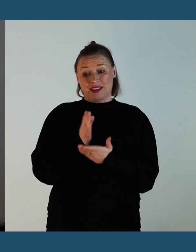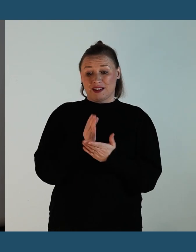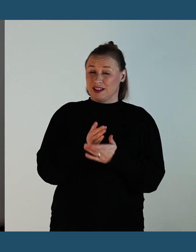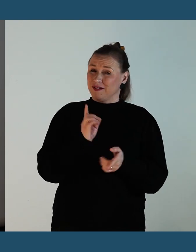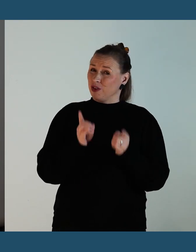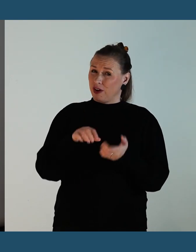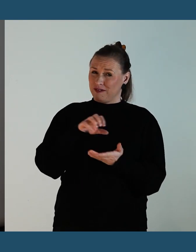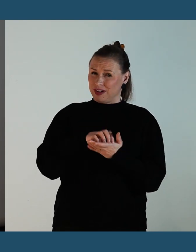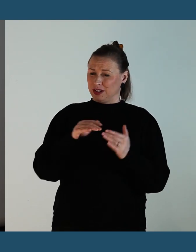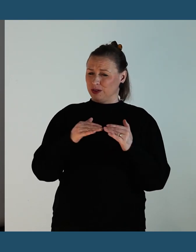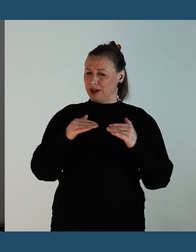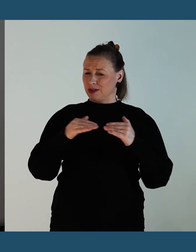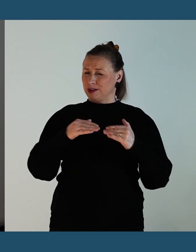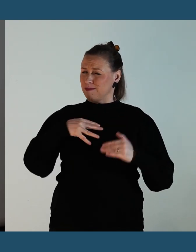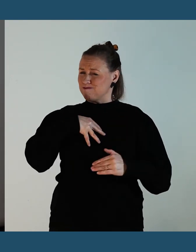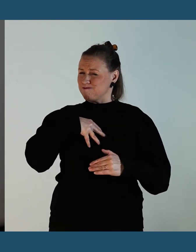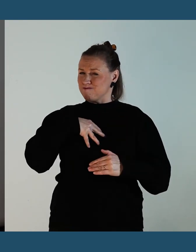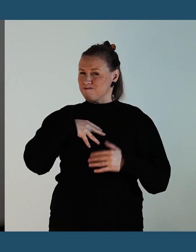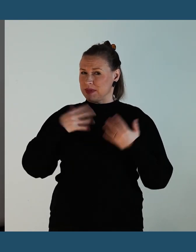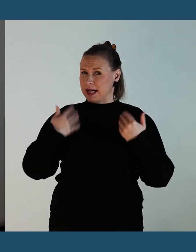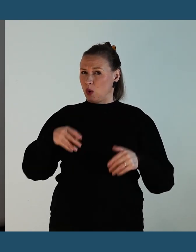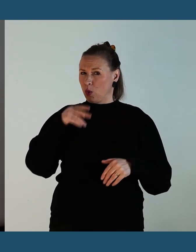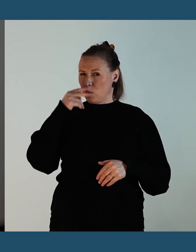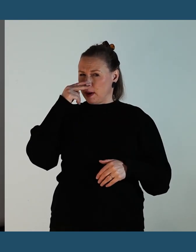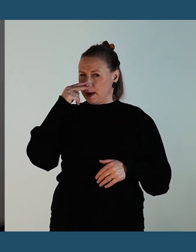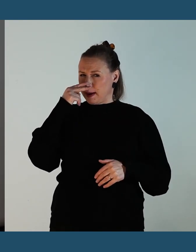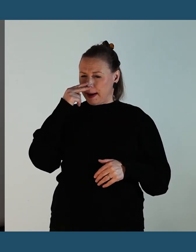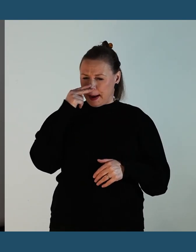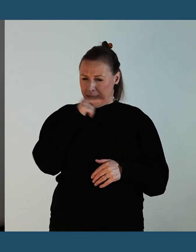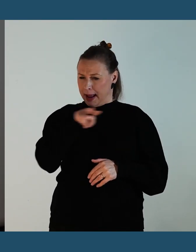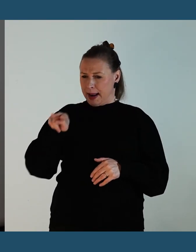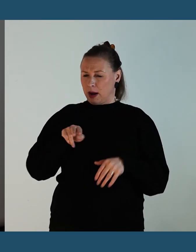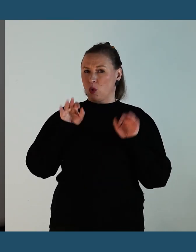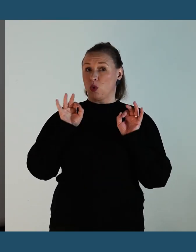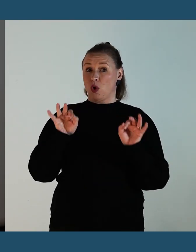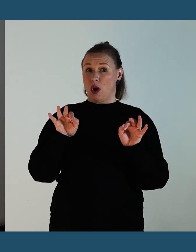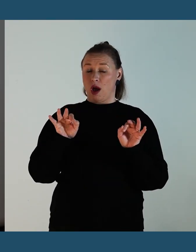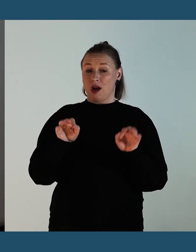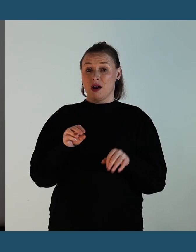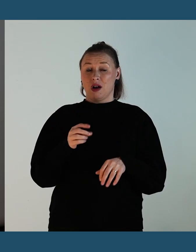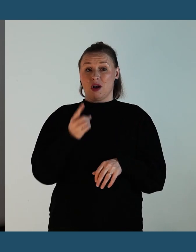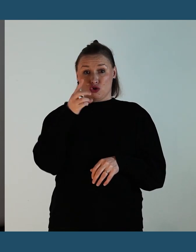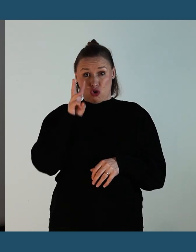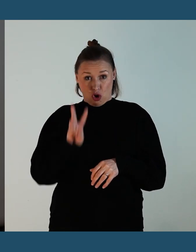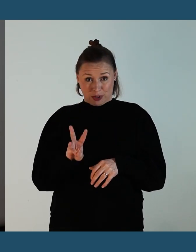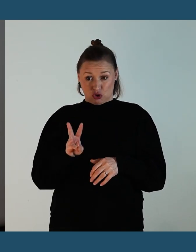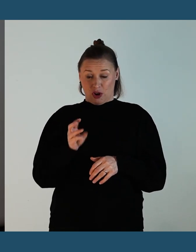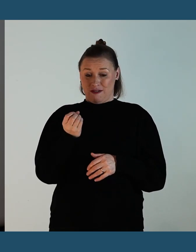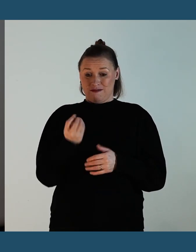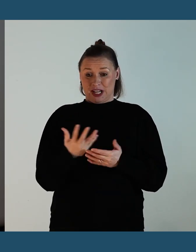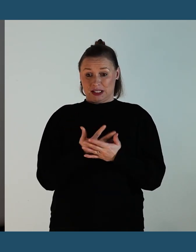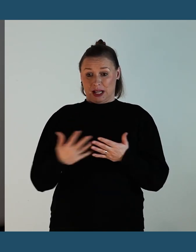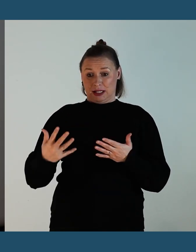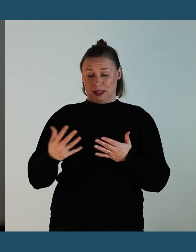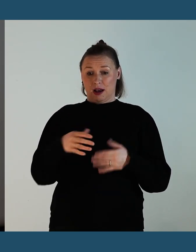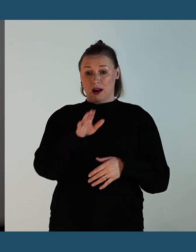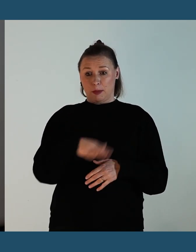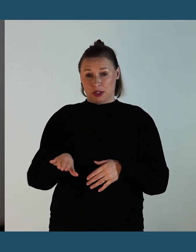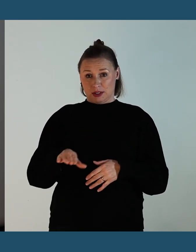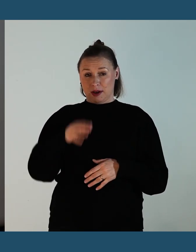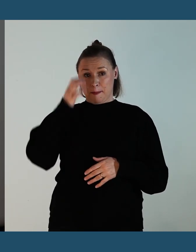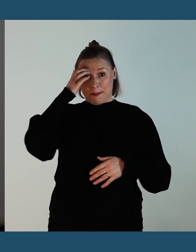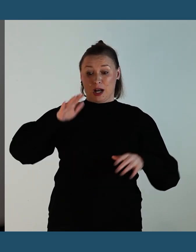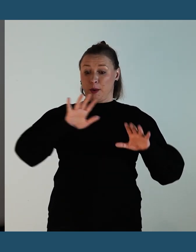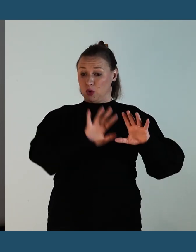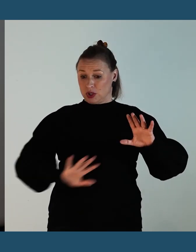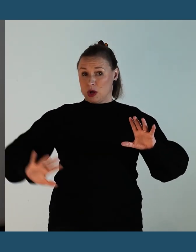nähdä, että esimerkiksi kolmas osa kaikista vieraskielistä lapsista asuu pääkaupunkiseudulla, mutta silti ei olla ehkä valmiita